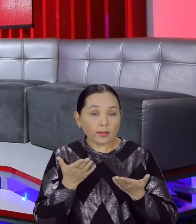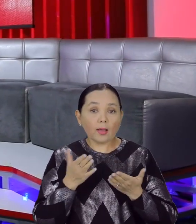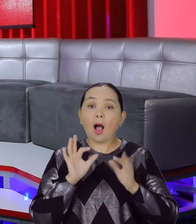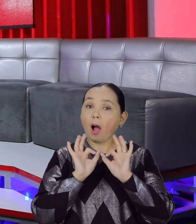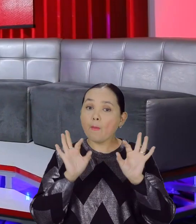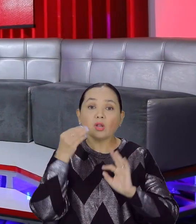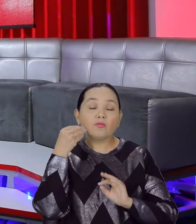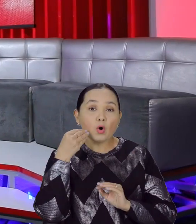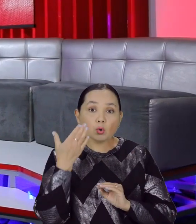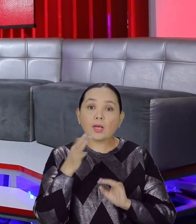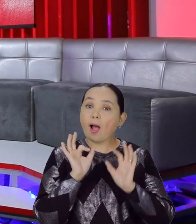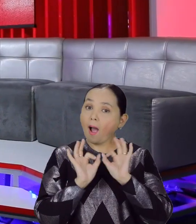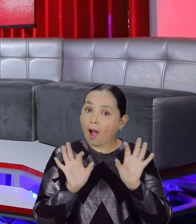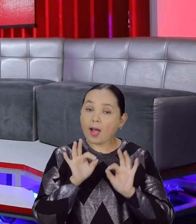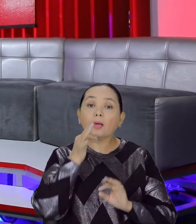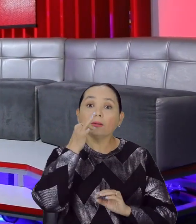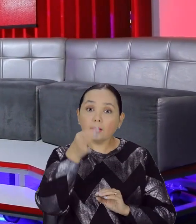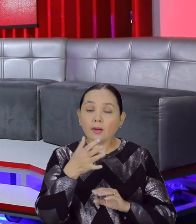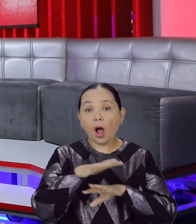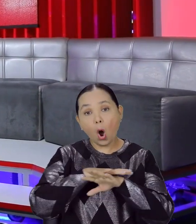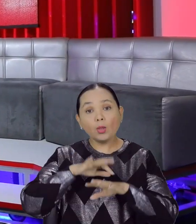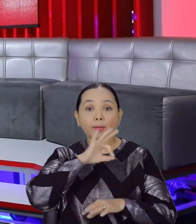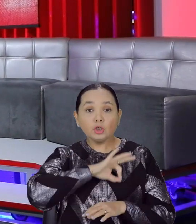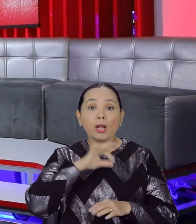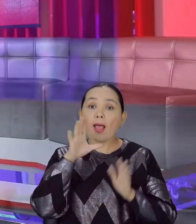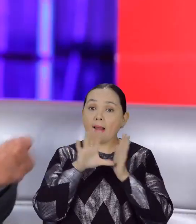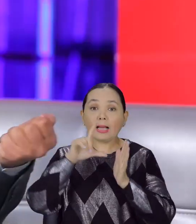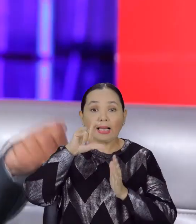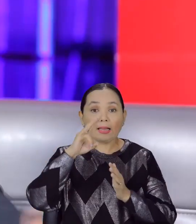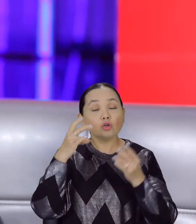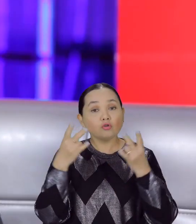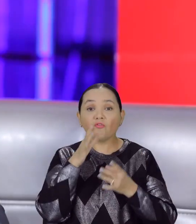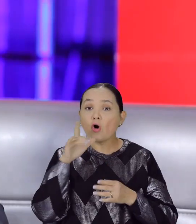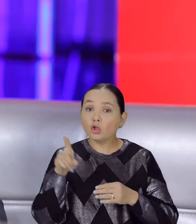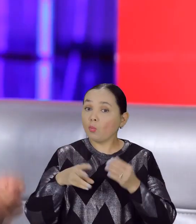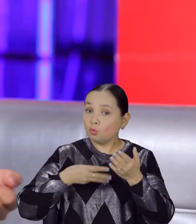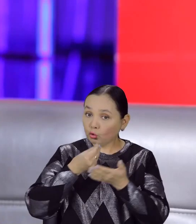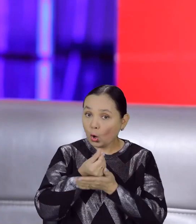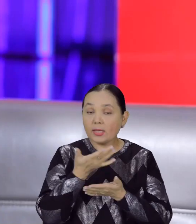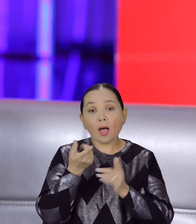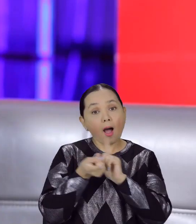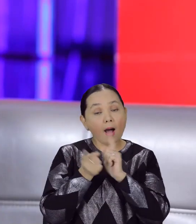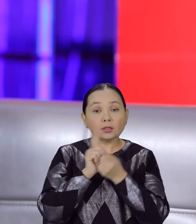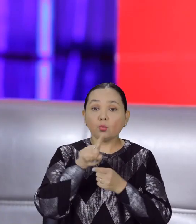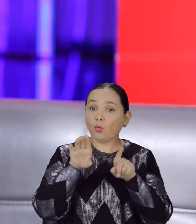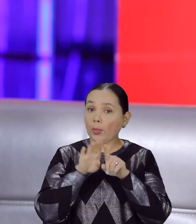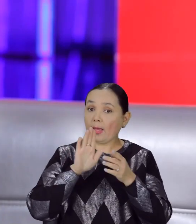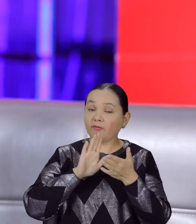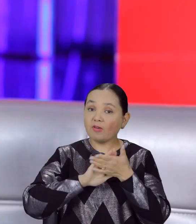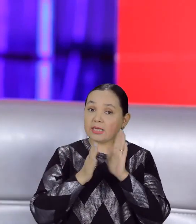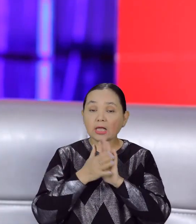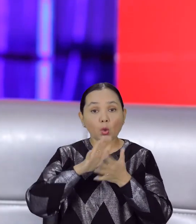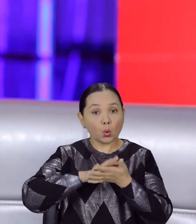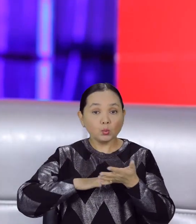Ommaviy axborot vositalari aytinglar, odamlar ishlatgan elektr energiyasi uchun vaqtida pul to'lasin. Aks holda bunday vaziyat